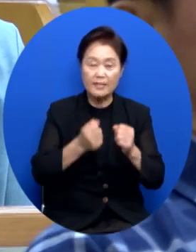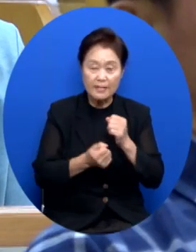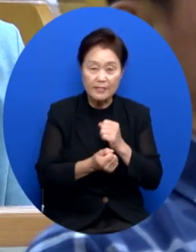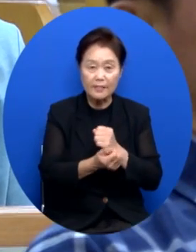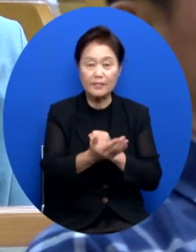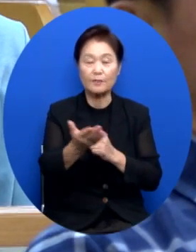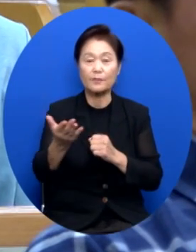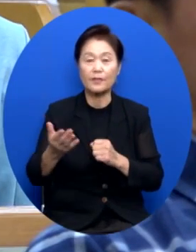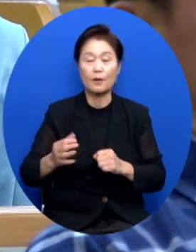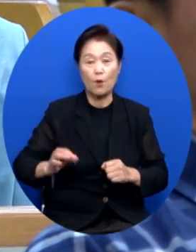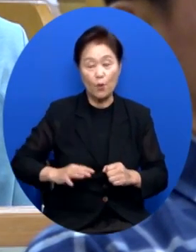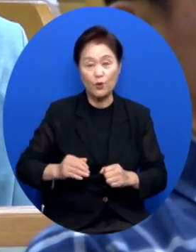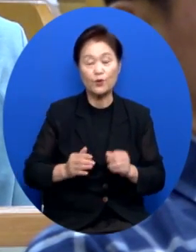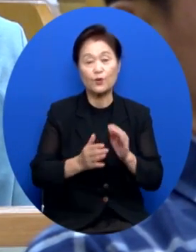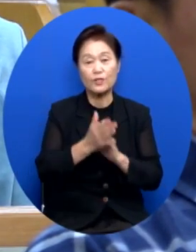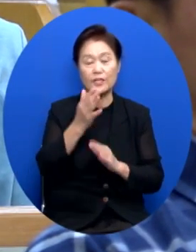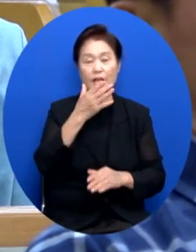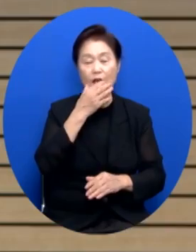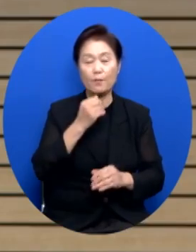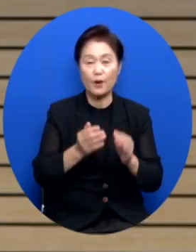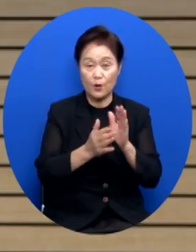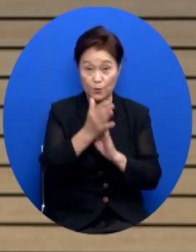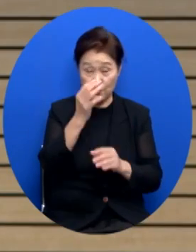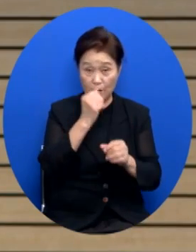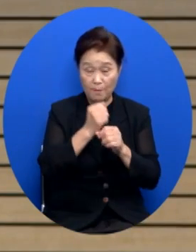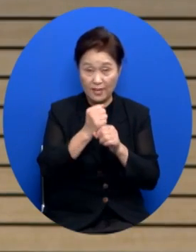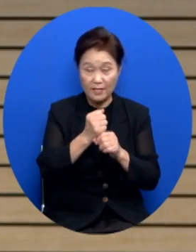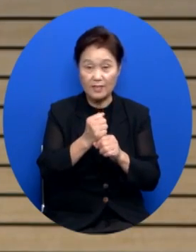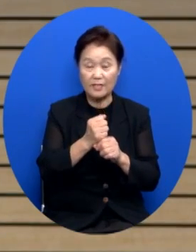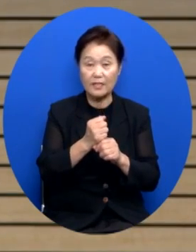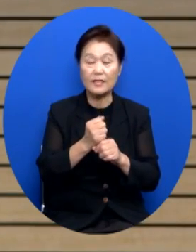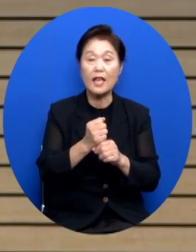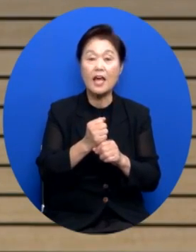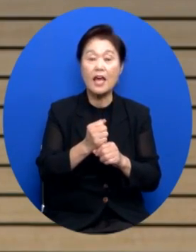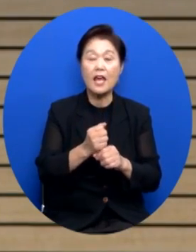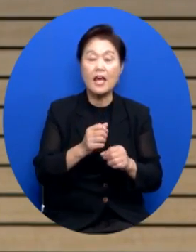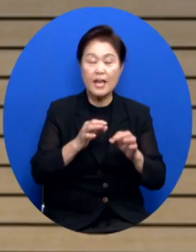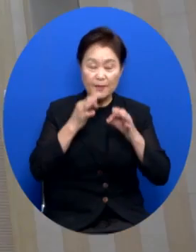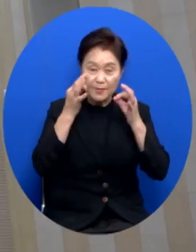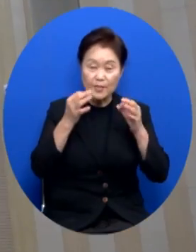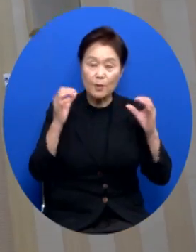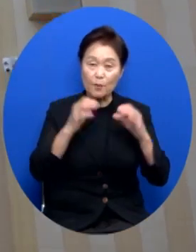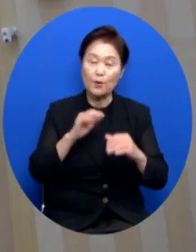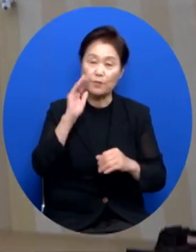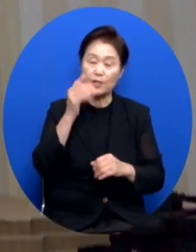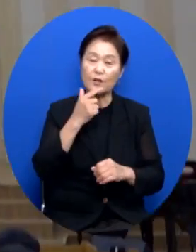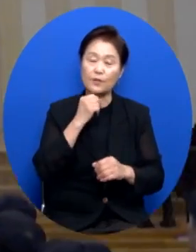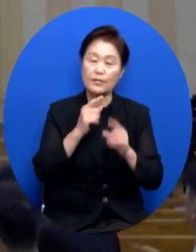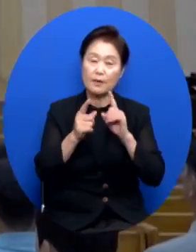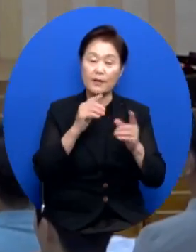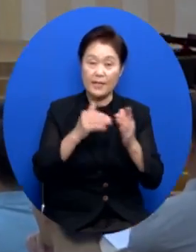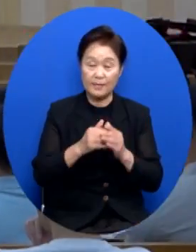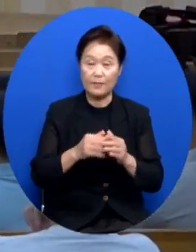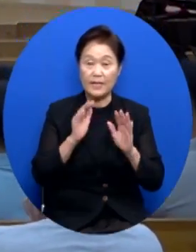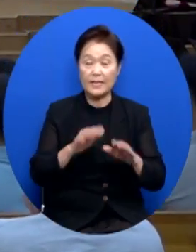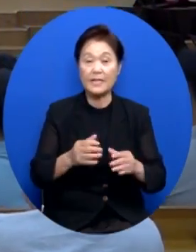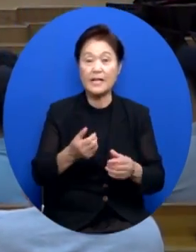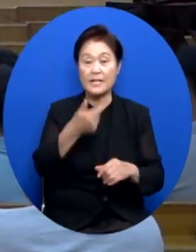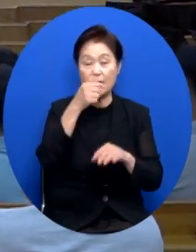전파되고 원주시를 행복한 도시로 만드는 데 기여하는 모임이 되길 바란다고 말했습니다. 이날